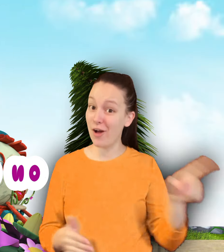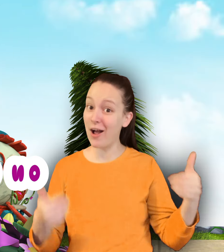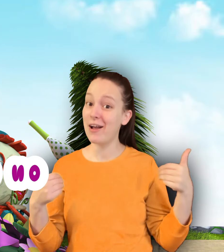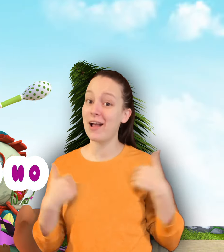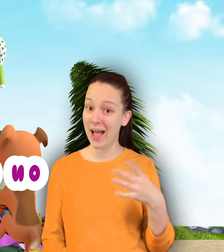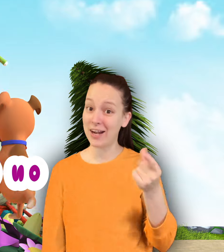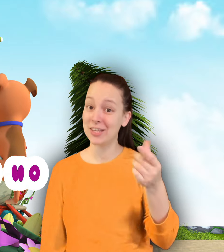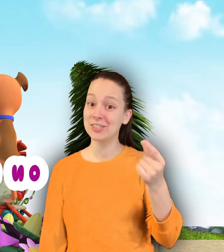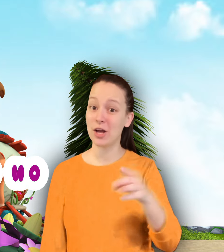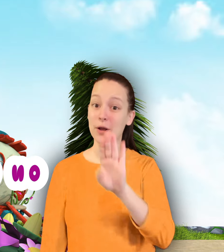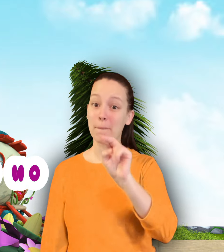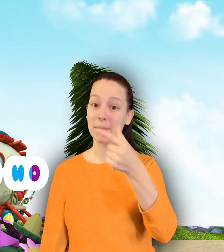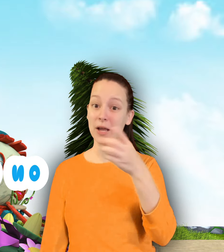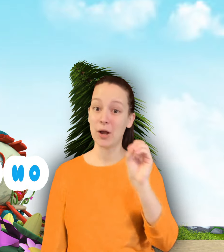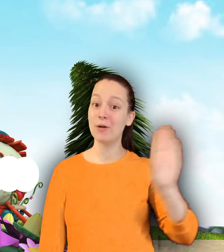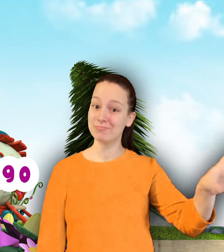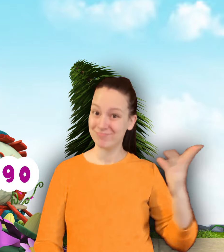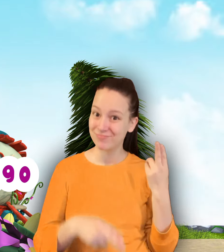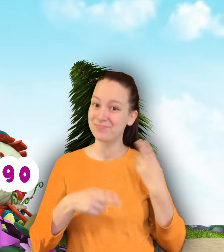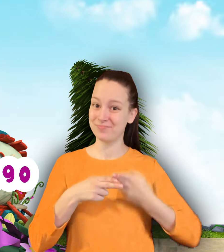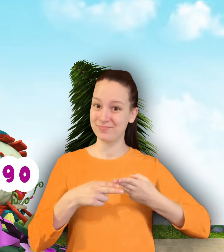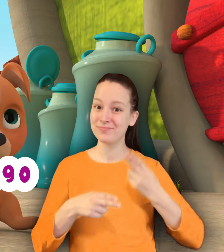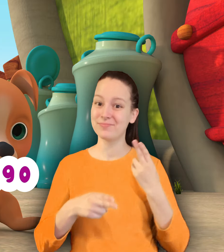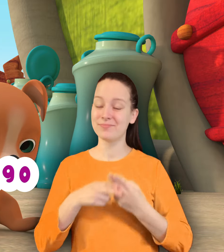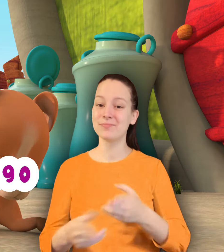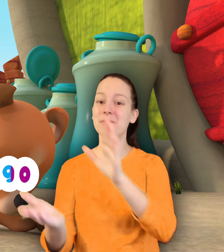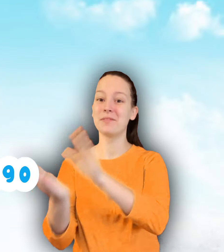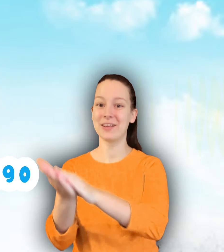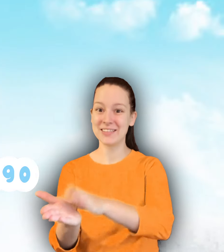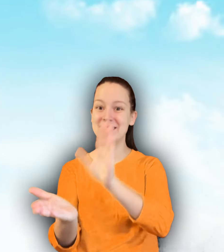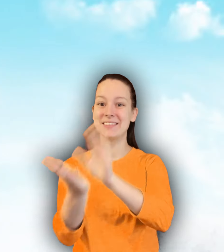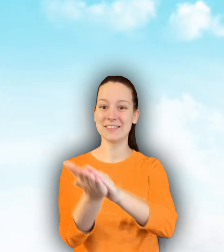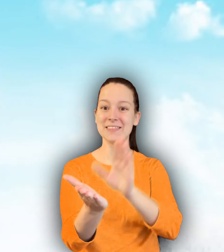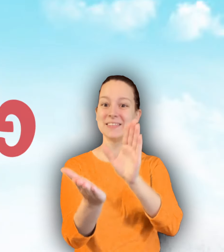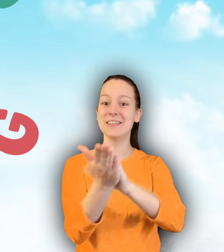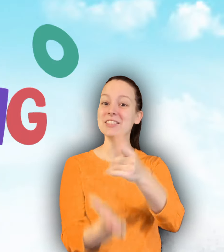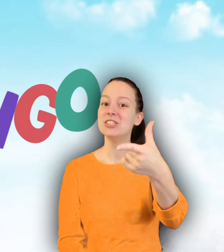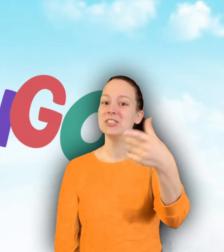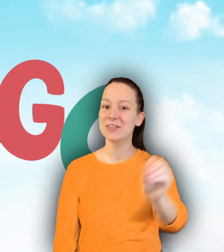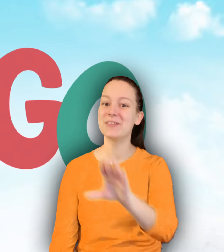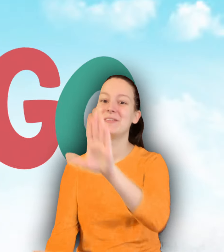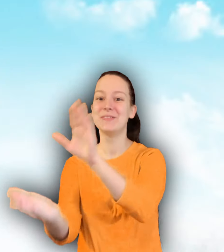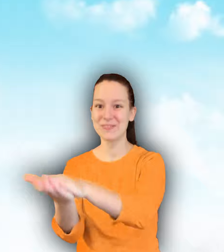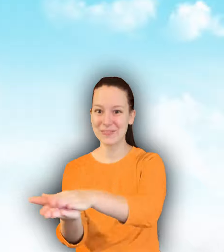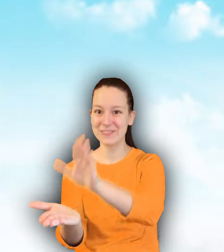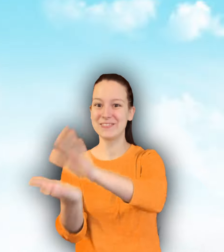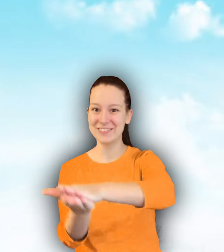ノフのわんこの名前はビンゴ